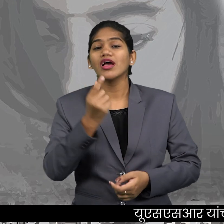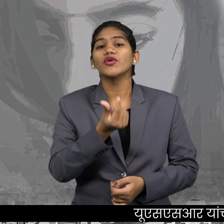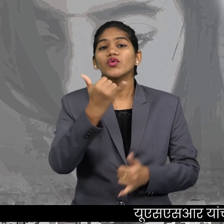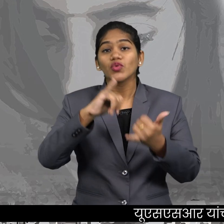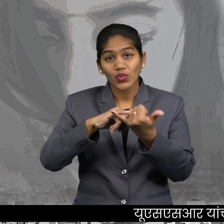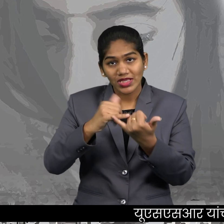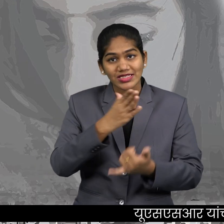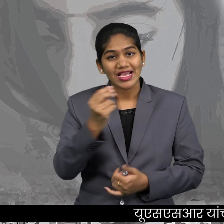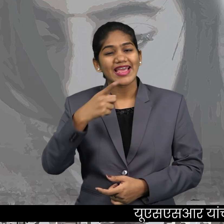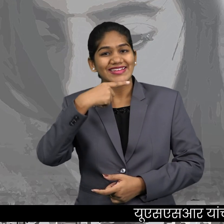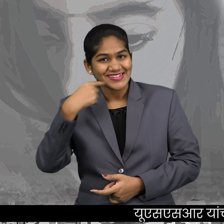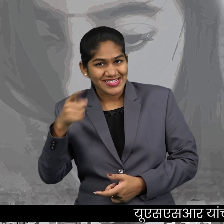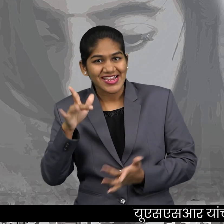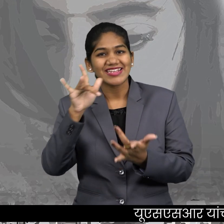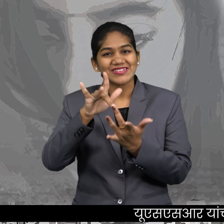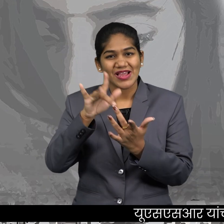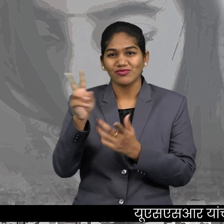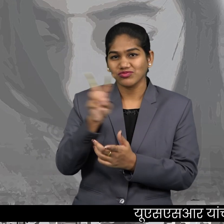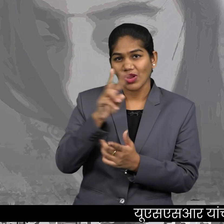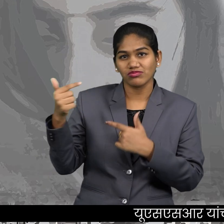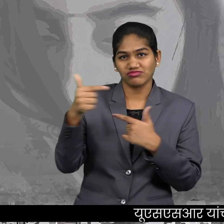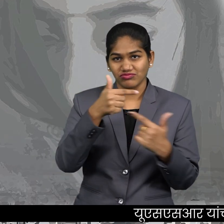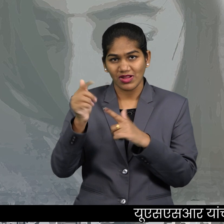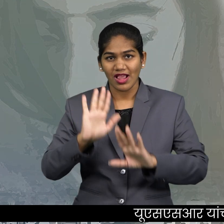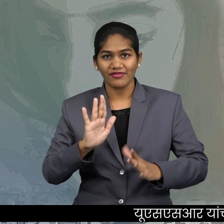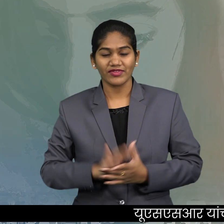USSR यांच्यातील वादाचा मुद्दा बनला.